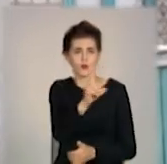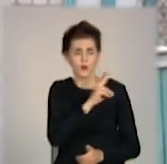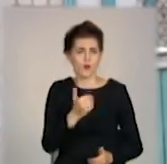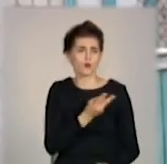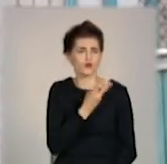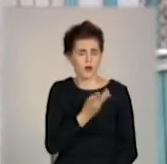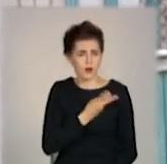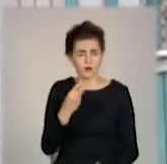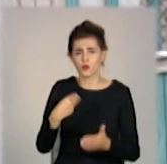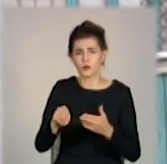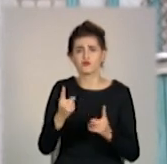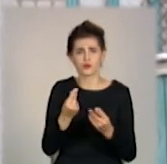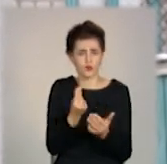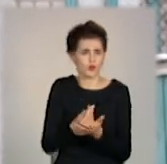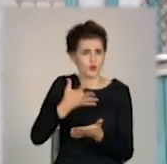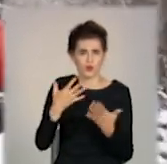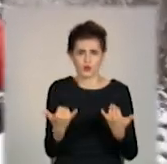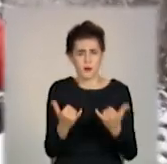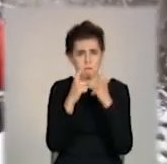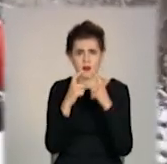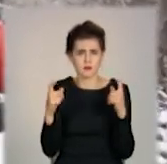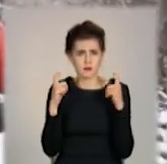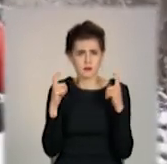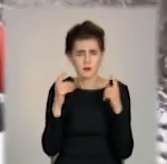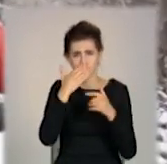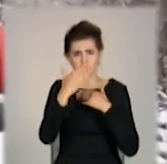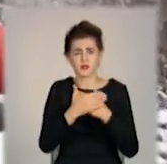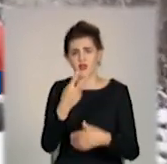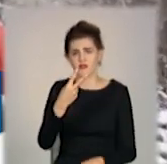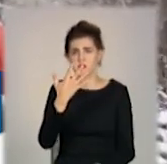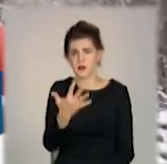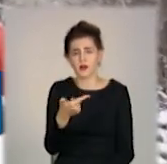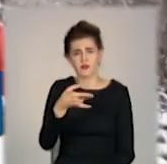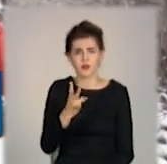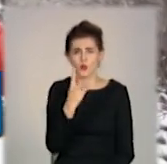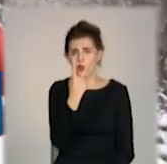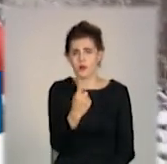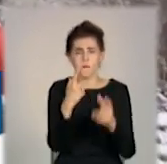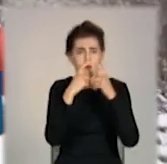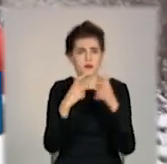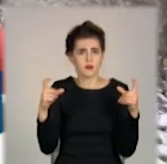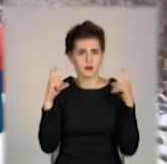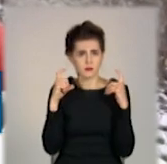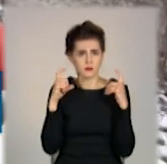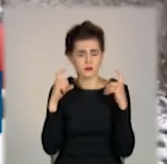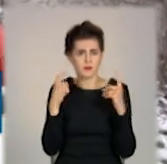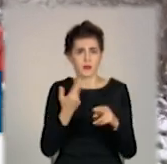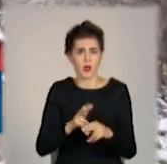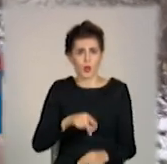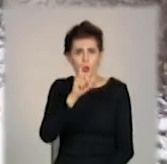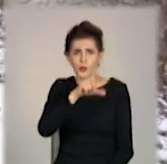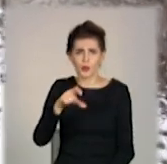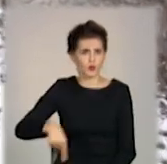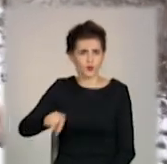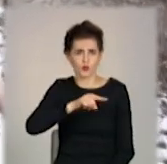хто може дозволити собі таке придбати. Шию 25 рублів одна маска. Здесь люди бідні,